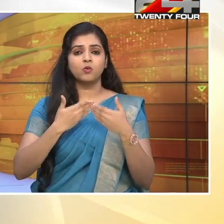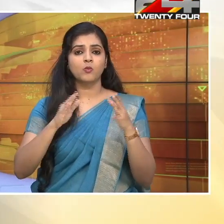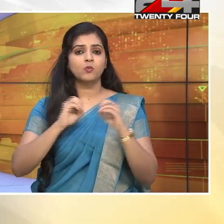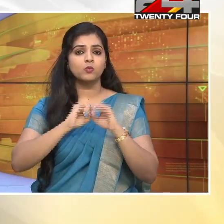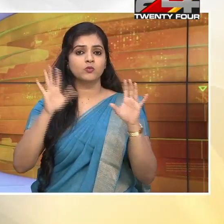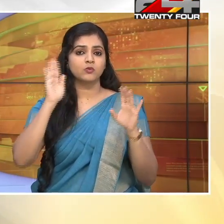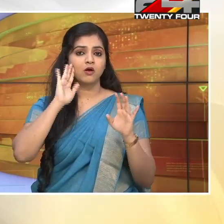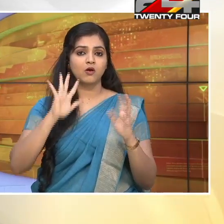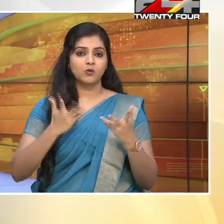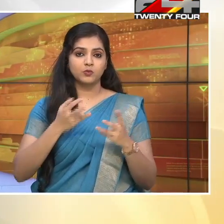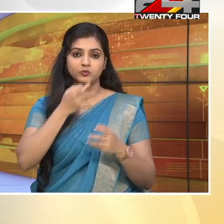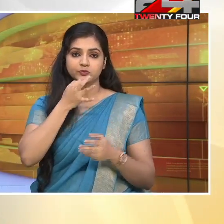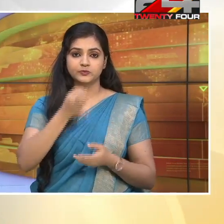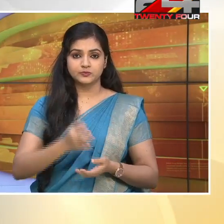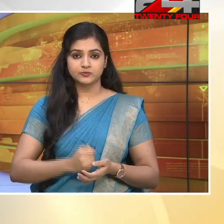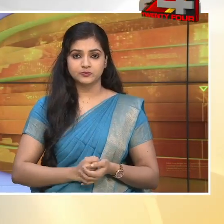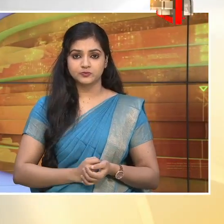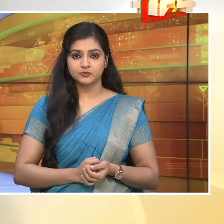പുറത്തറിയുന്നത് വിനീത?